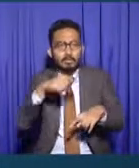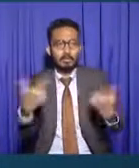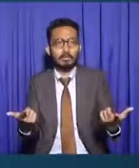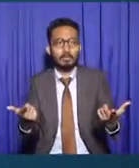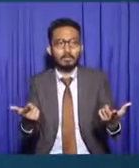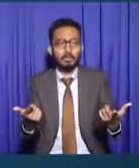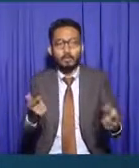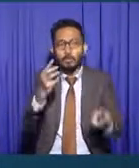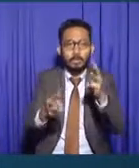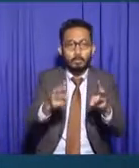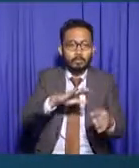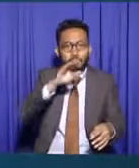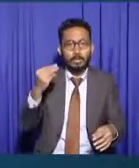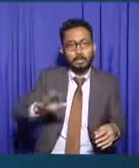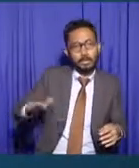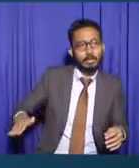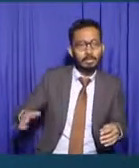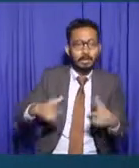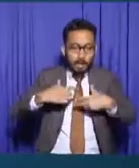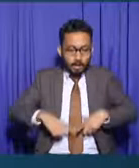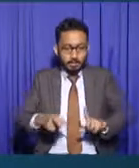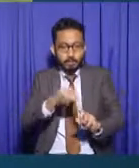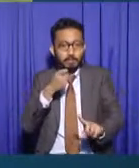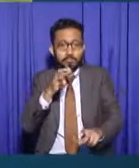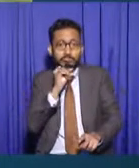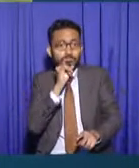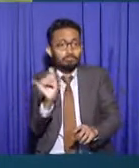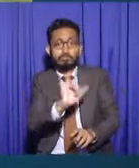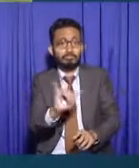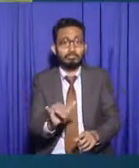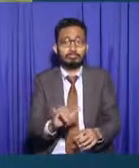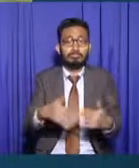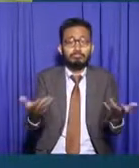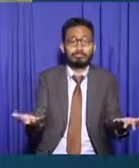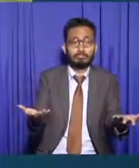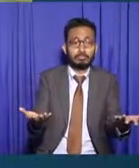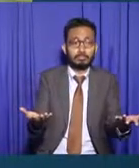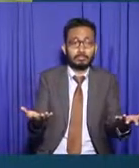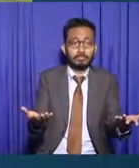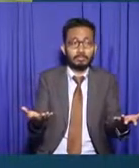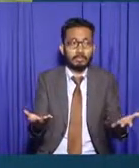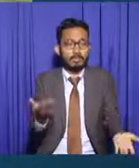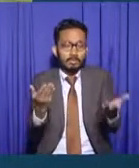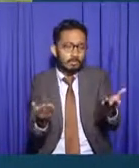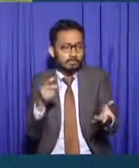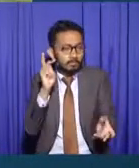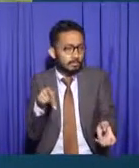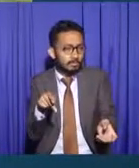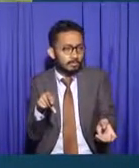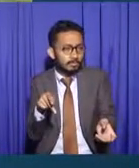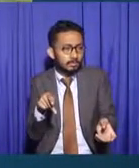walaupun mereka adik beradik lahir dari perut ibu yang sama